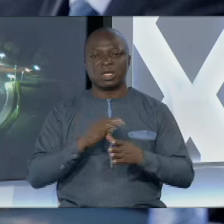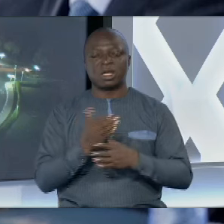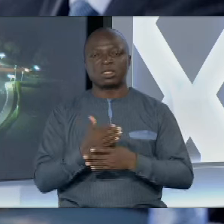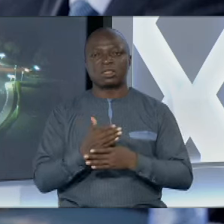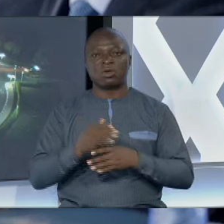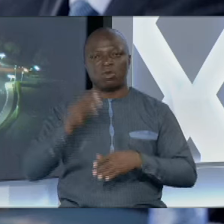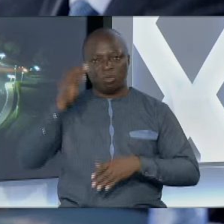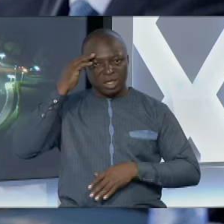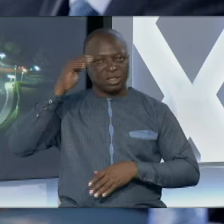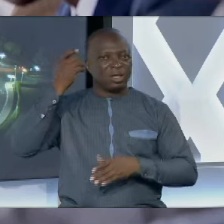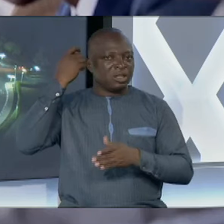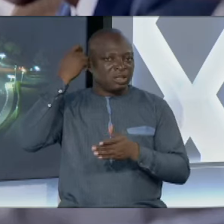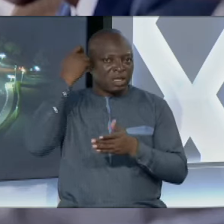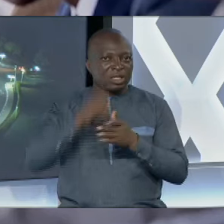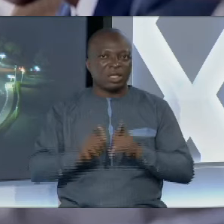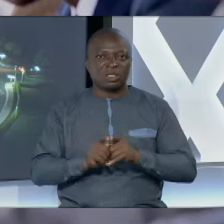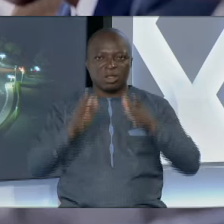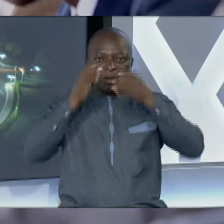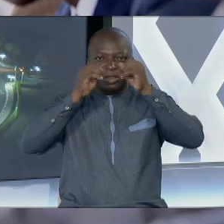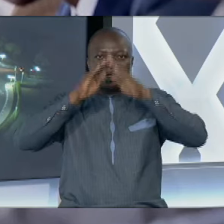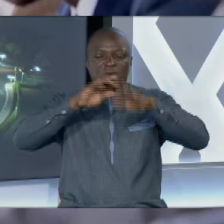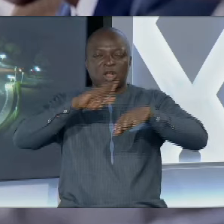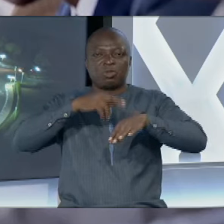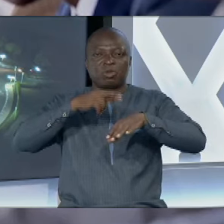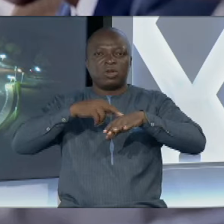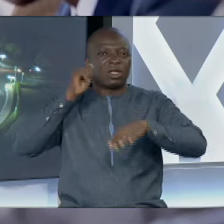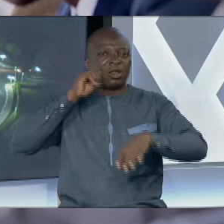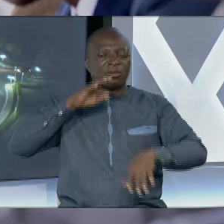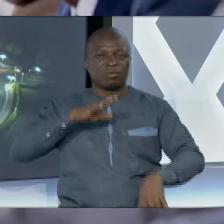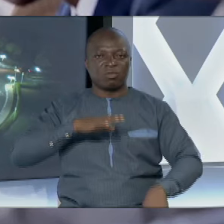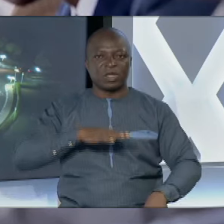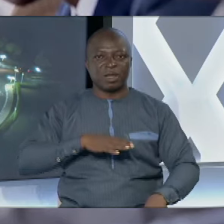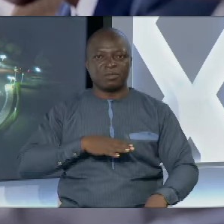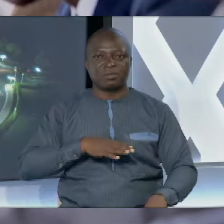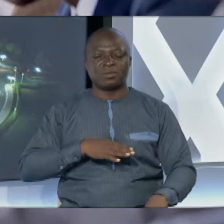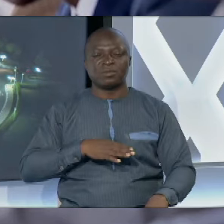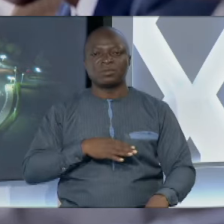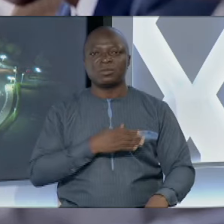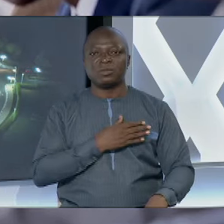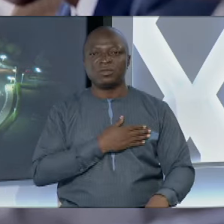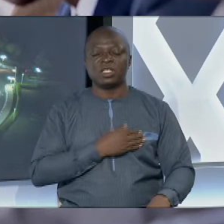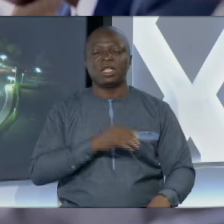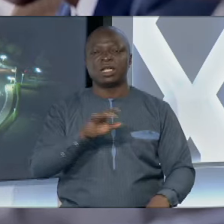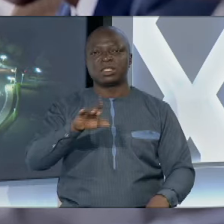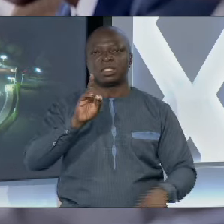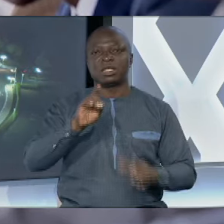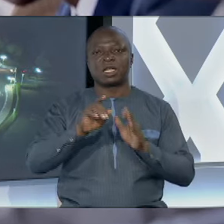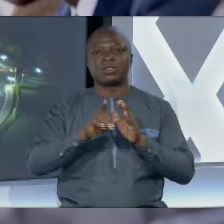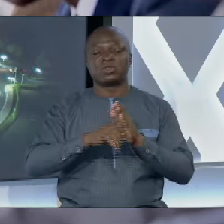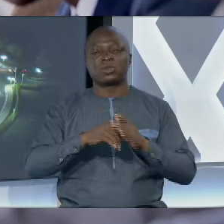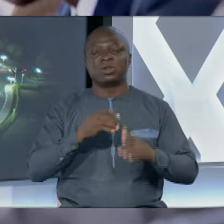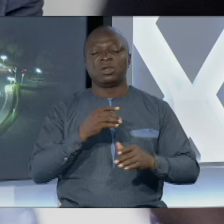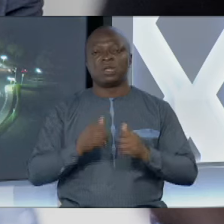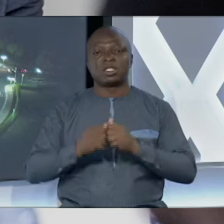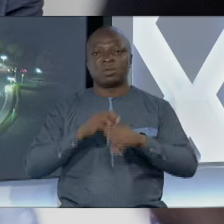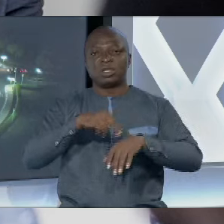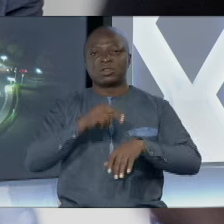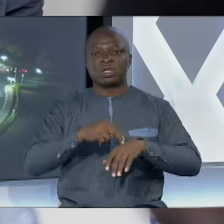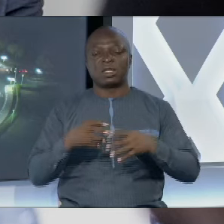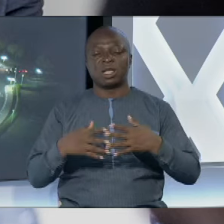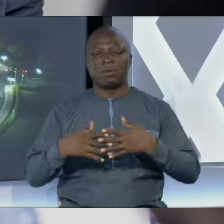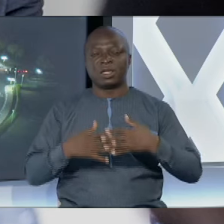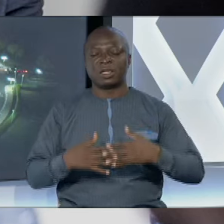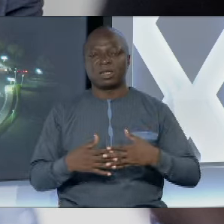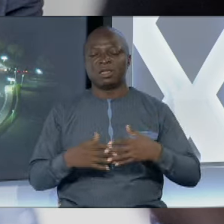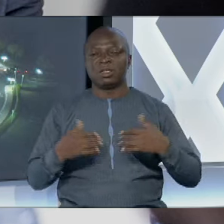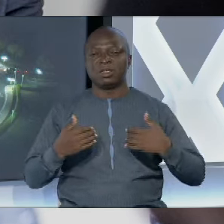le ministre secrétaire général de la présidence de la République, Sandra Ablamba Johnson, et la délégation du Sénat américain. Ils